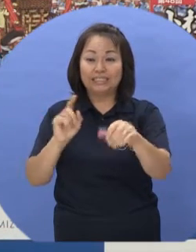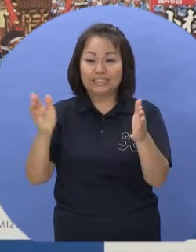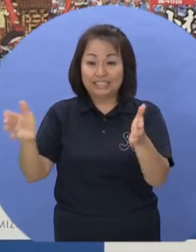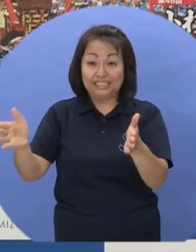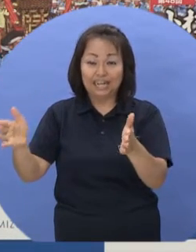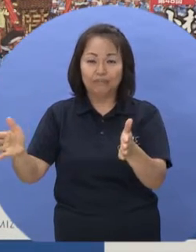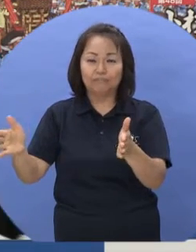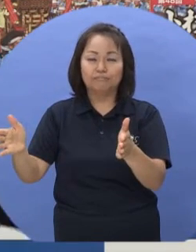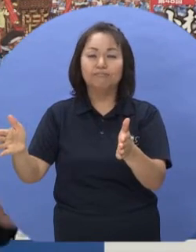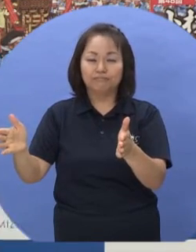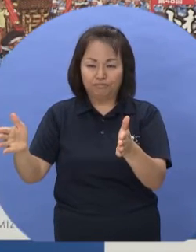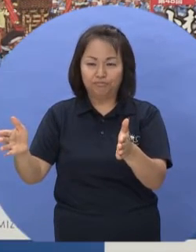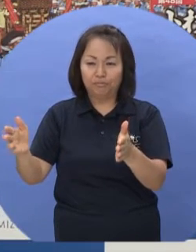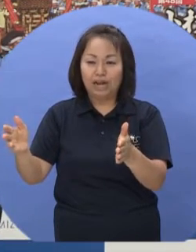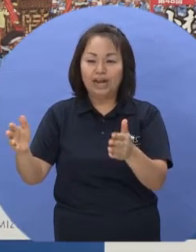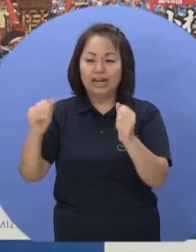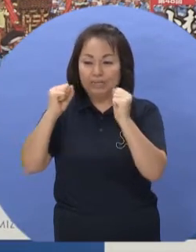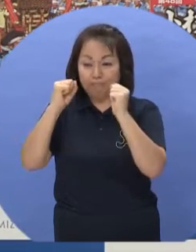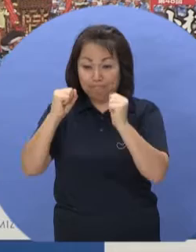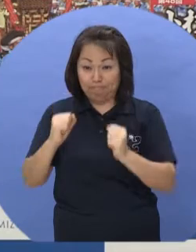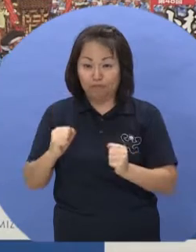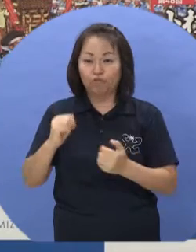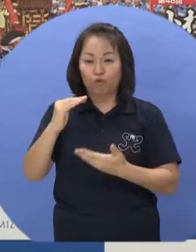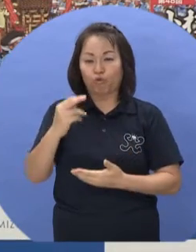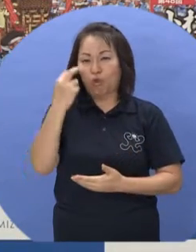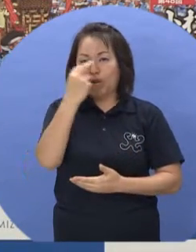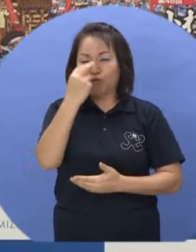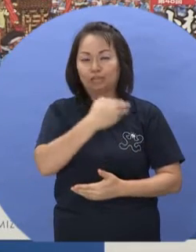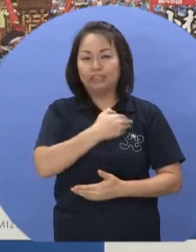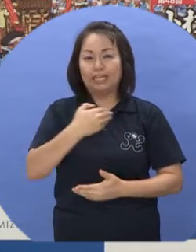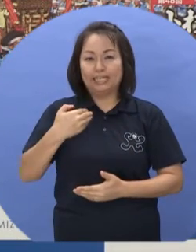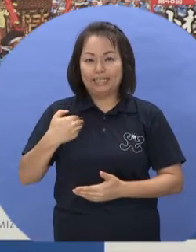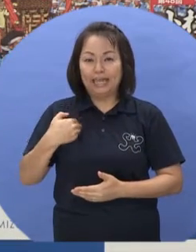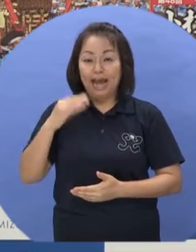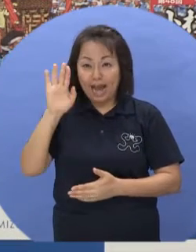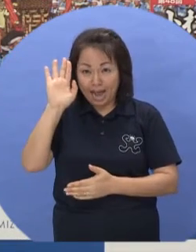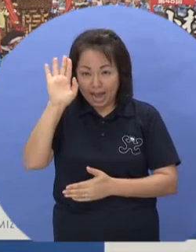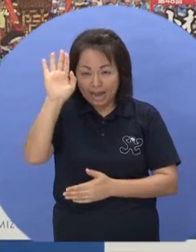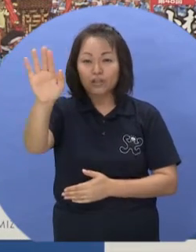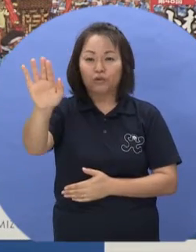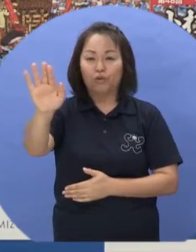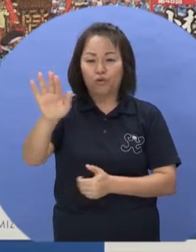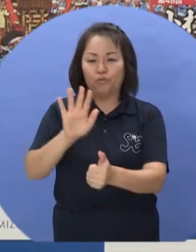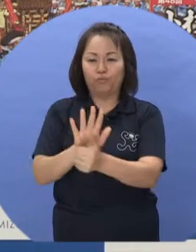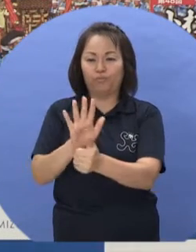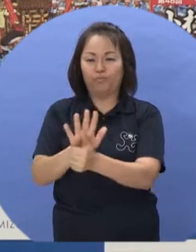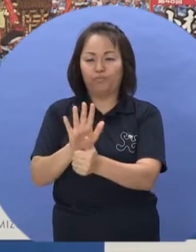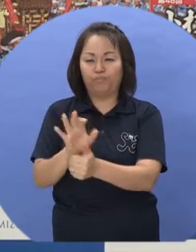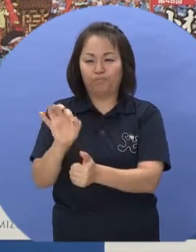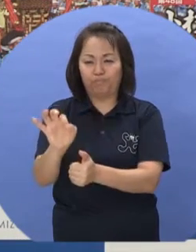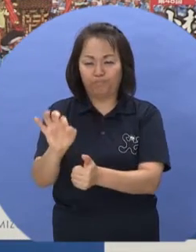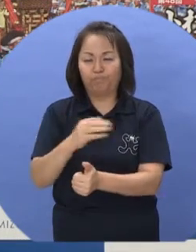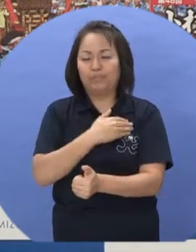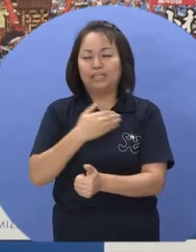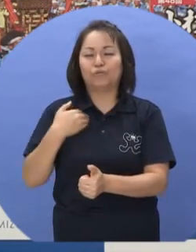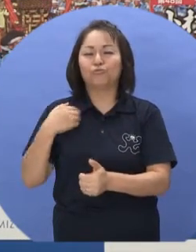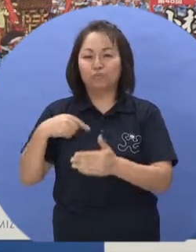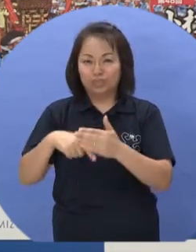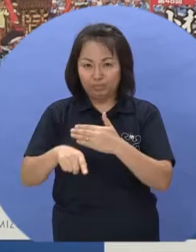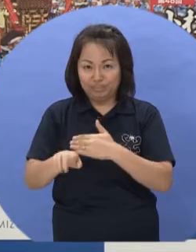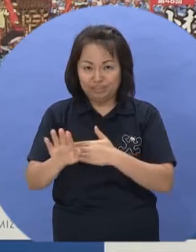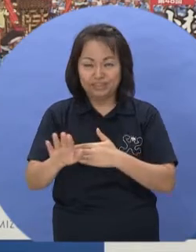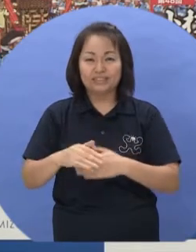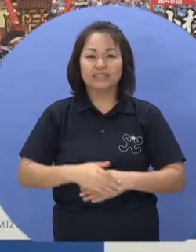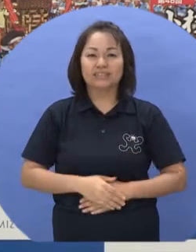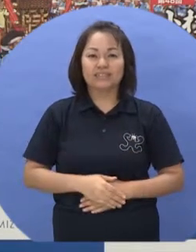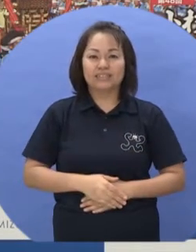間、時期からそれ以降の返還額についてご支援をさせていただくということで、ご理解をいただきたいと思っております。なお、この I ター